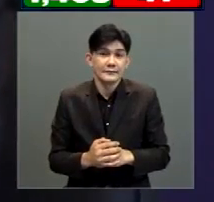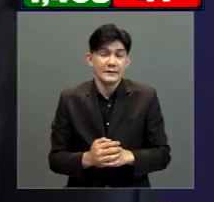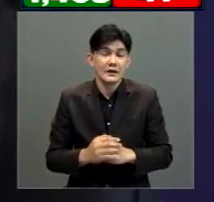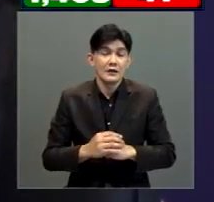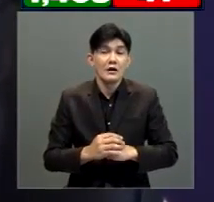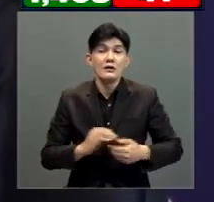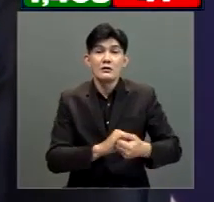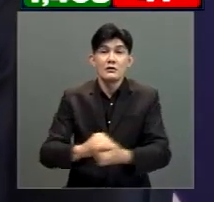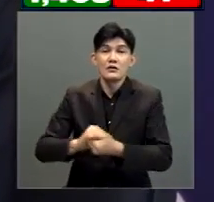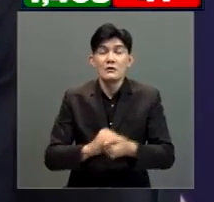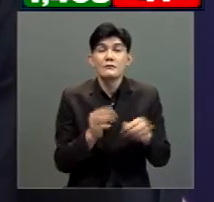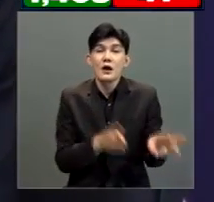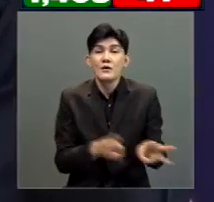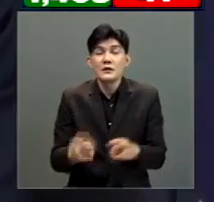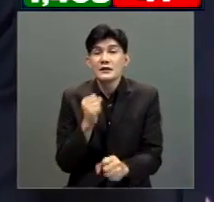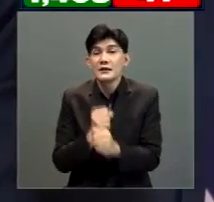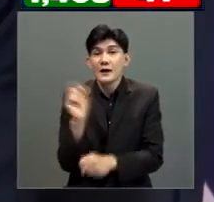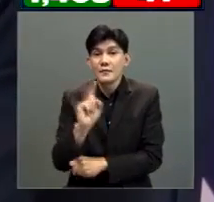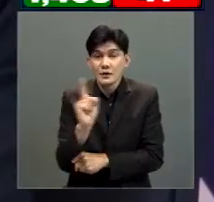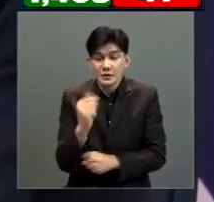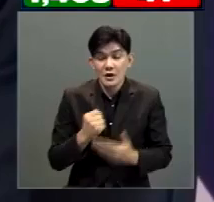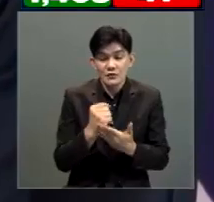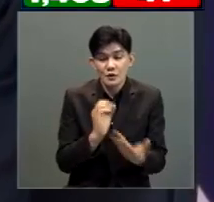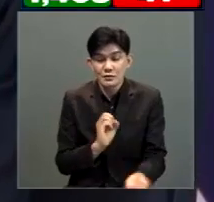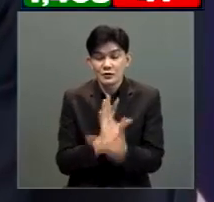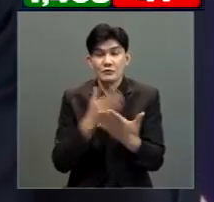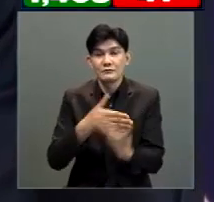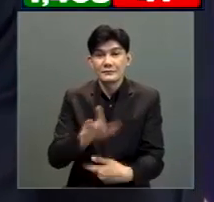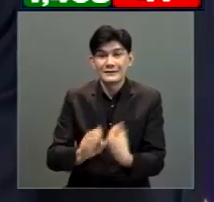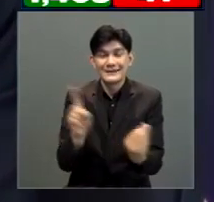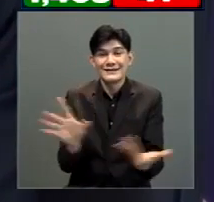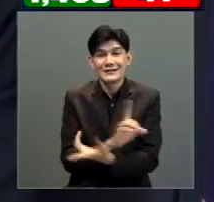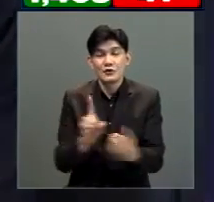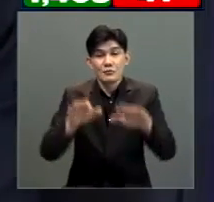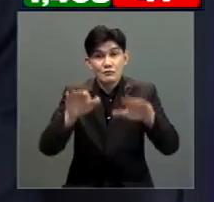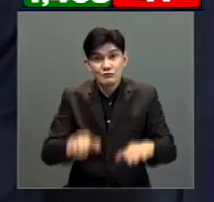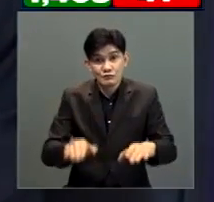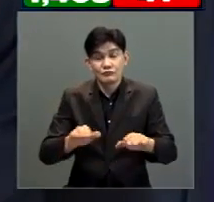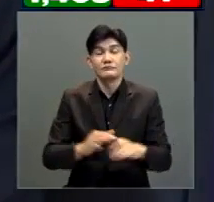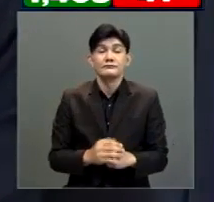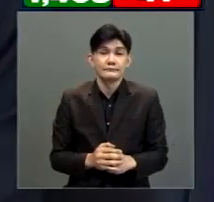มมือกันหาแนวทางในการบรรเทาผลกระทบด้านเศรษฐกิจและสังคมอย่างรอบด้าน